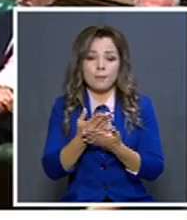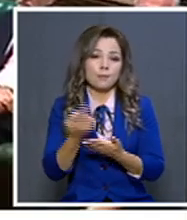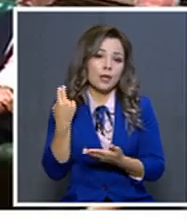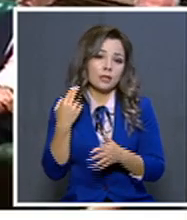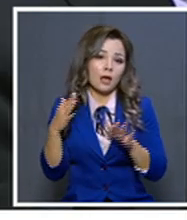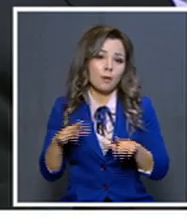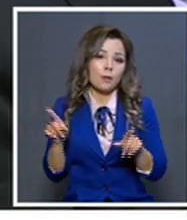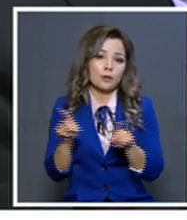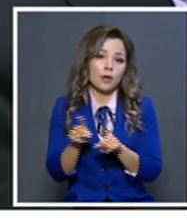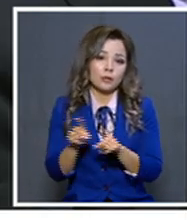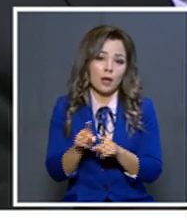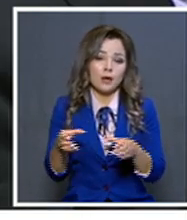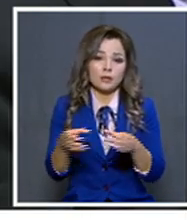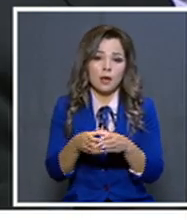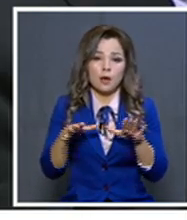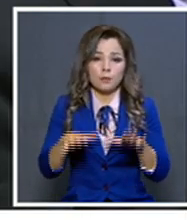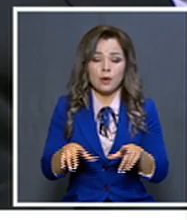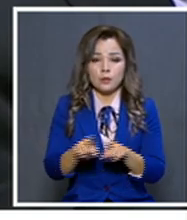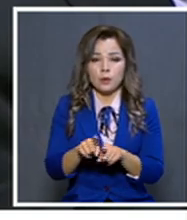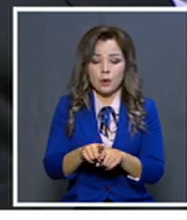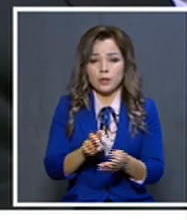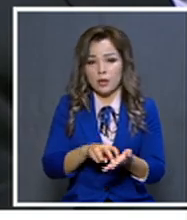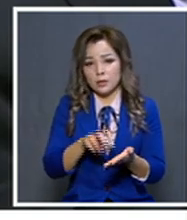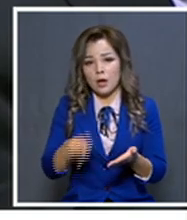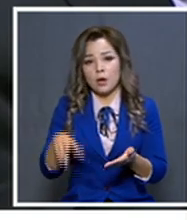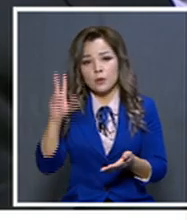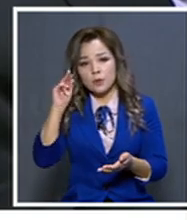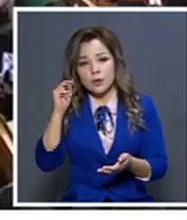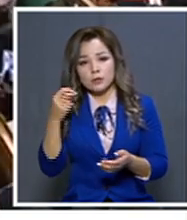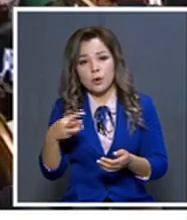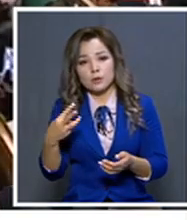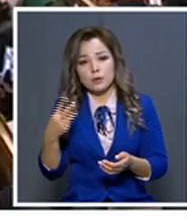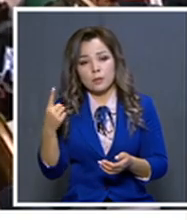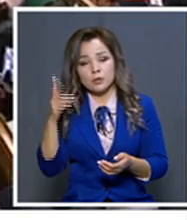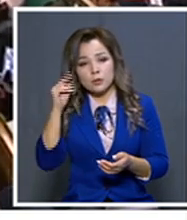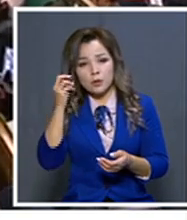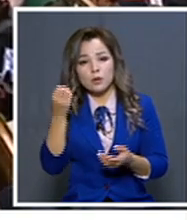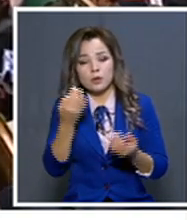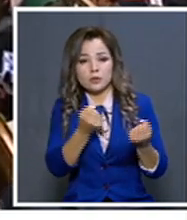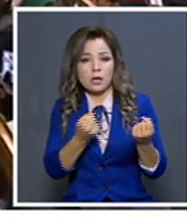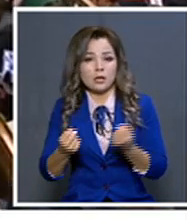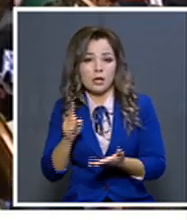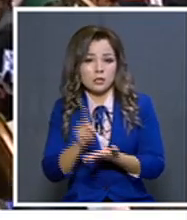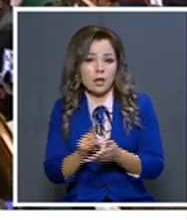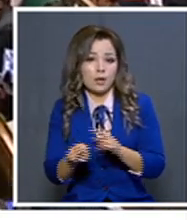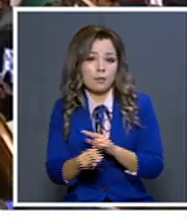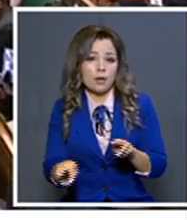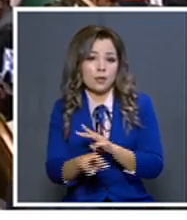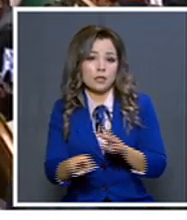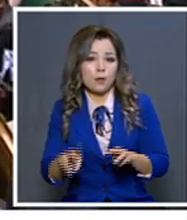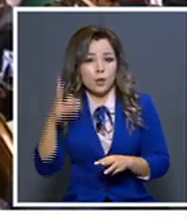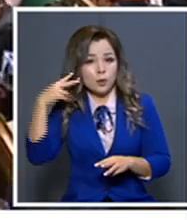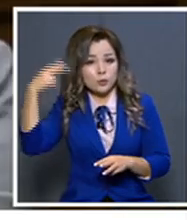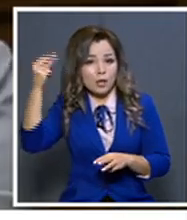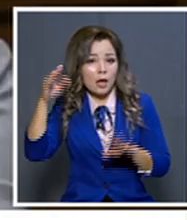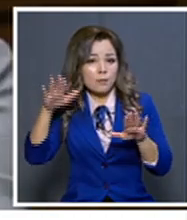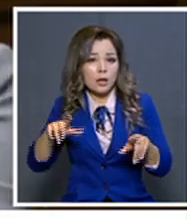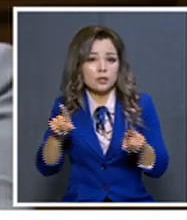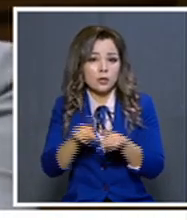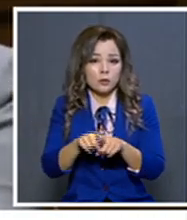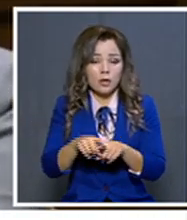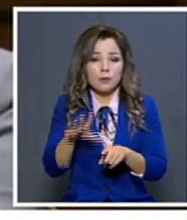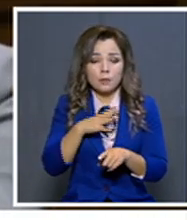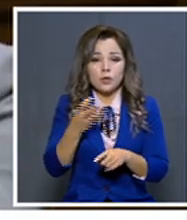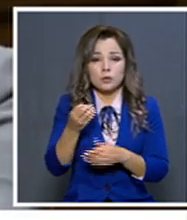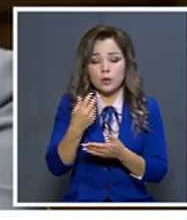аймақтық интеграциялық блоктан кету датасы қаңтардың 31-іне шегерілуі мүмкін. Бірақ премьер-министр Брюссельге барып, елді бәрібір